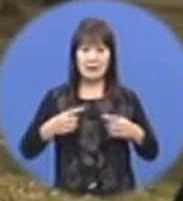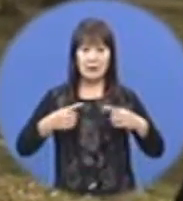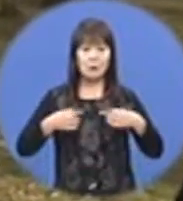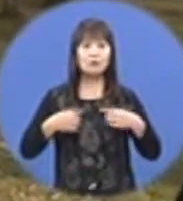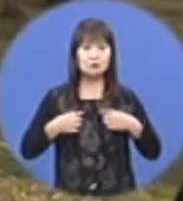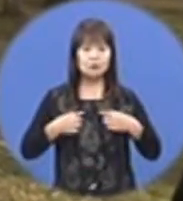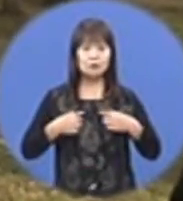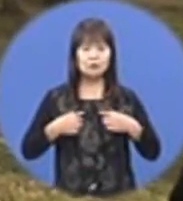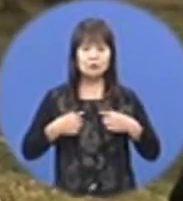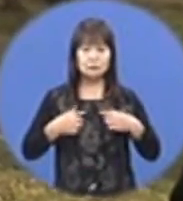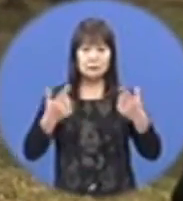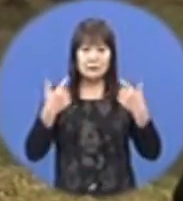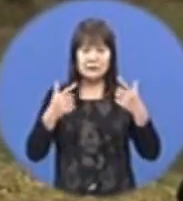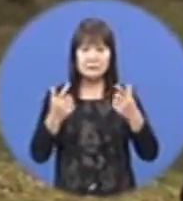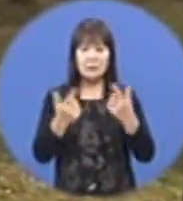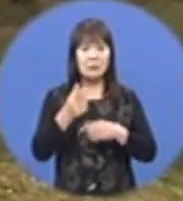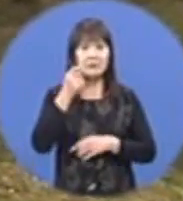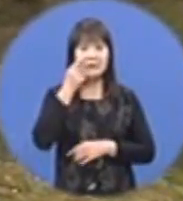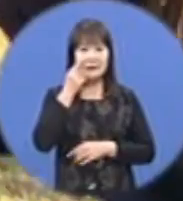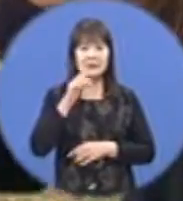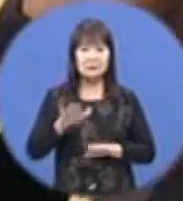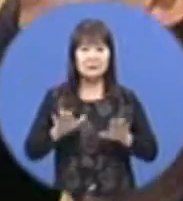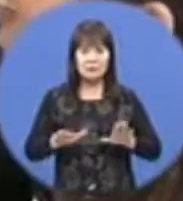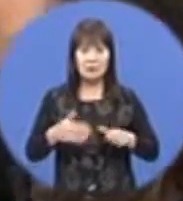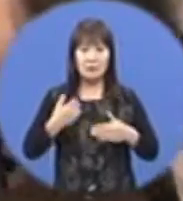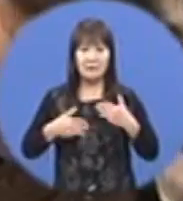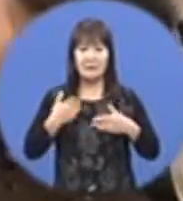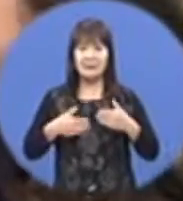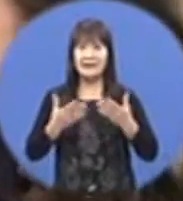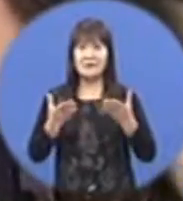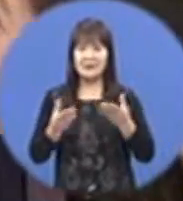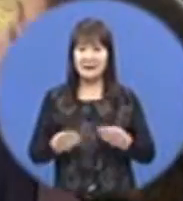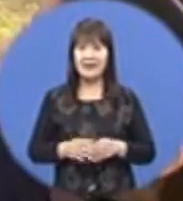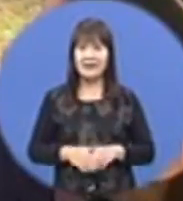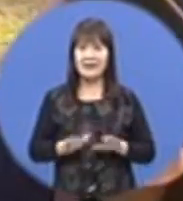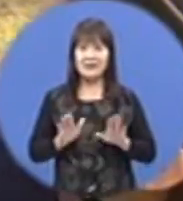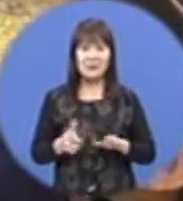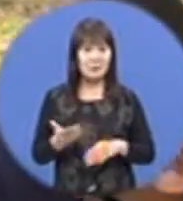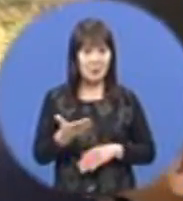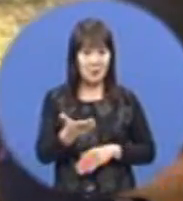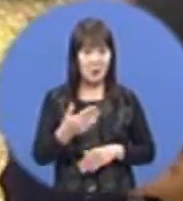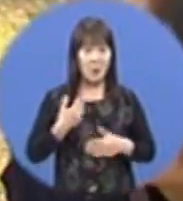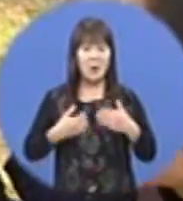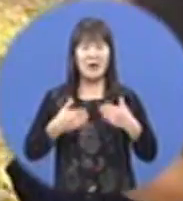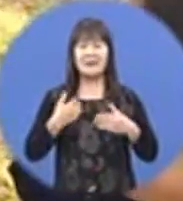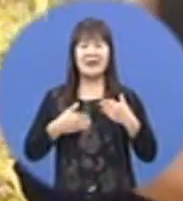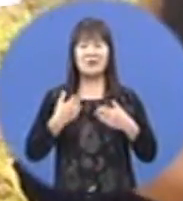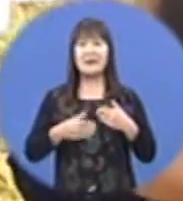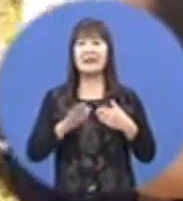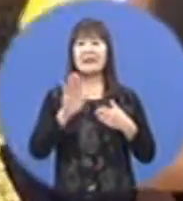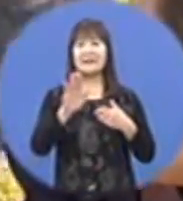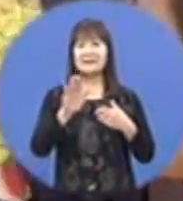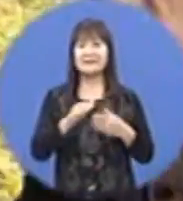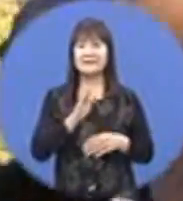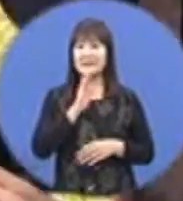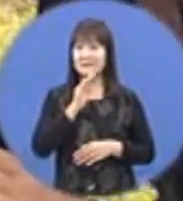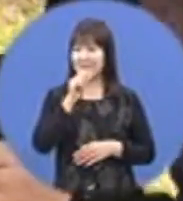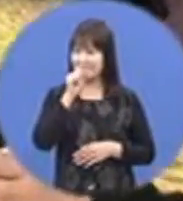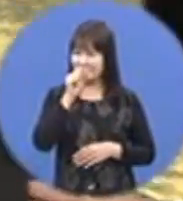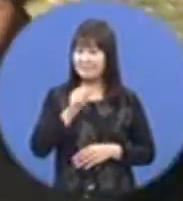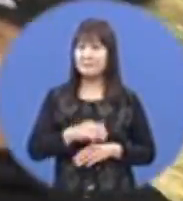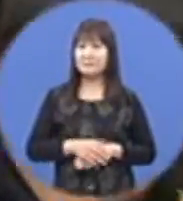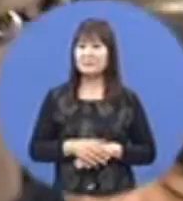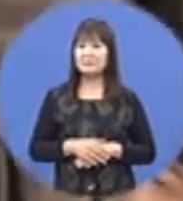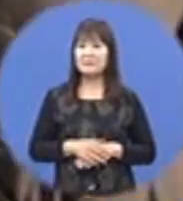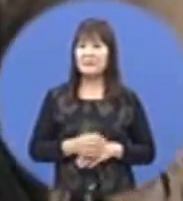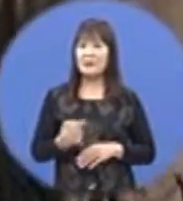できないんで、すごい楽しかったです。 今日どうでしたか。 楽しかったです。 本当よかった。お兄